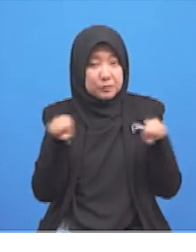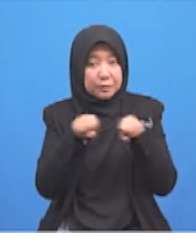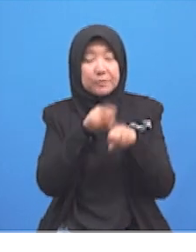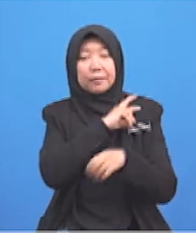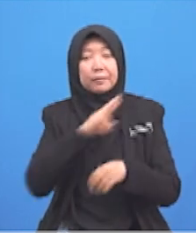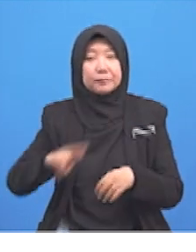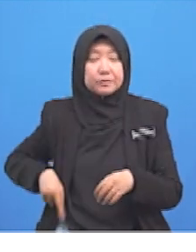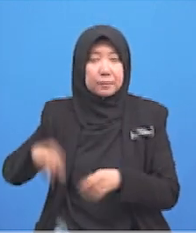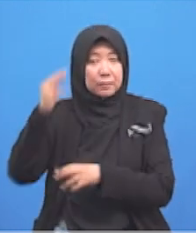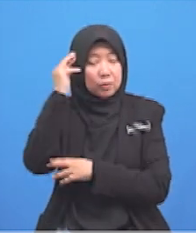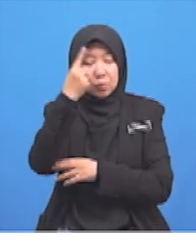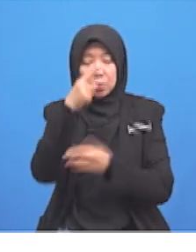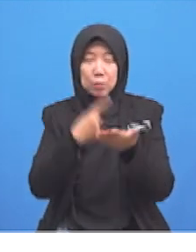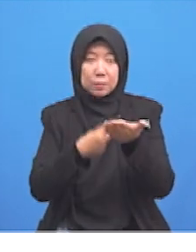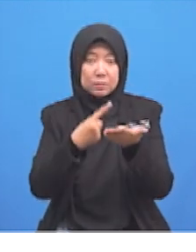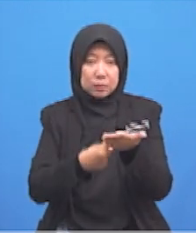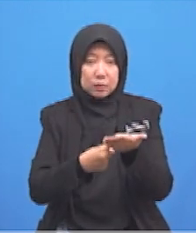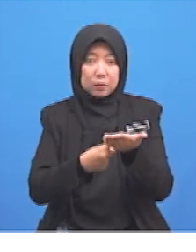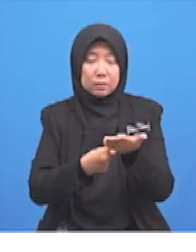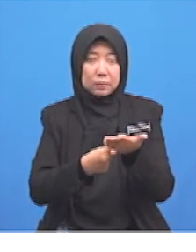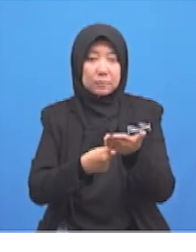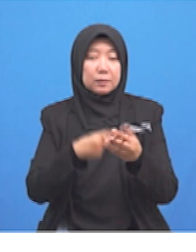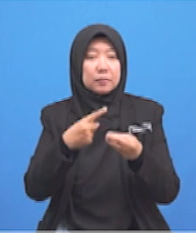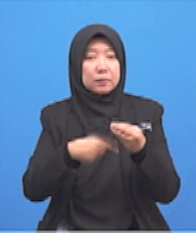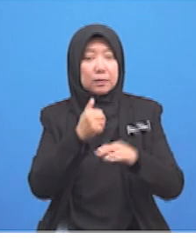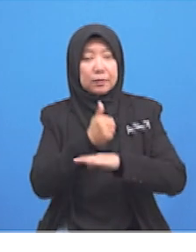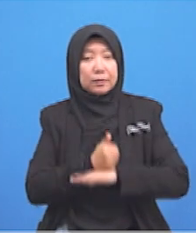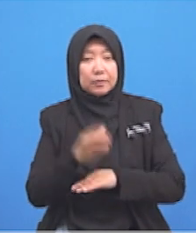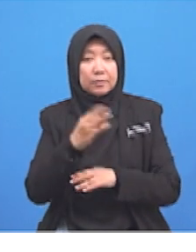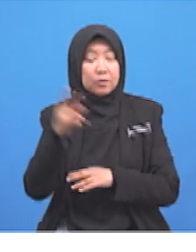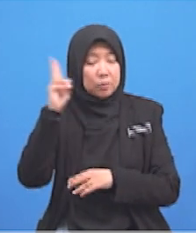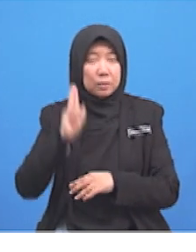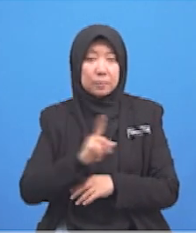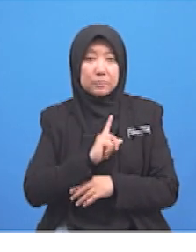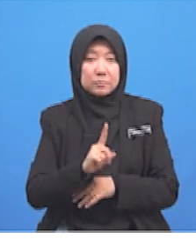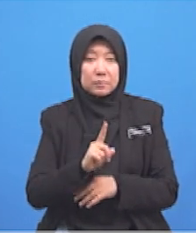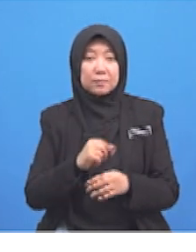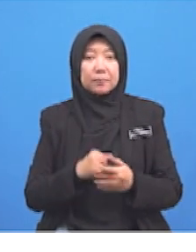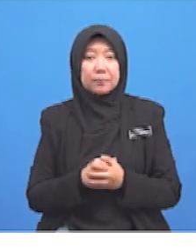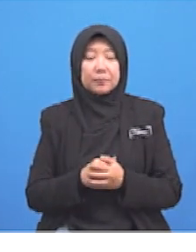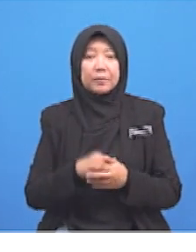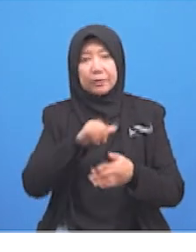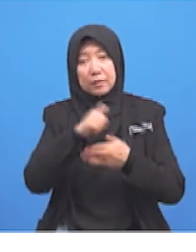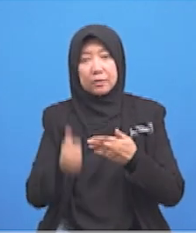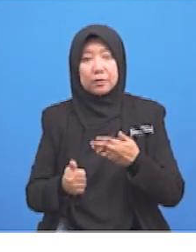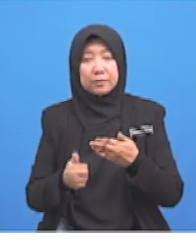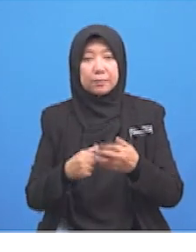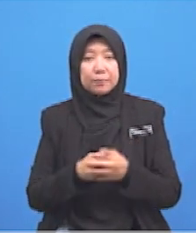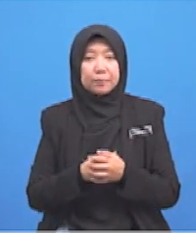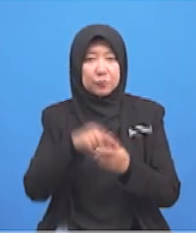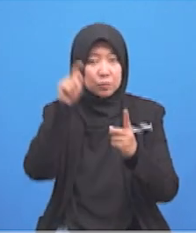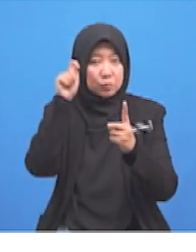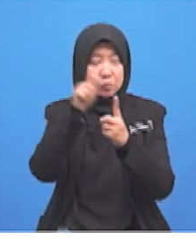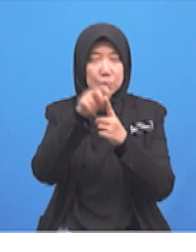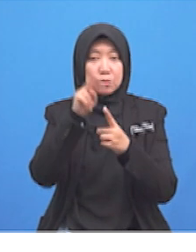Raja-Raja Melayu untuk membincangkan hal ehwal adat dan agama Islam. Akhir sekali, tujuan